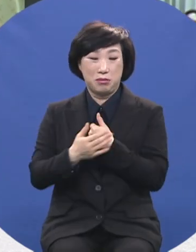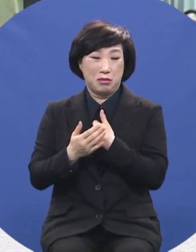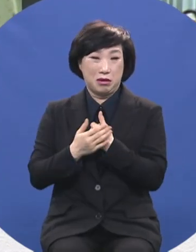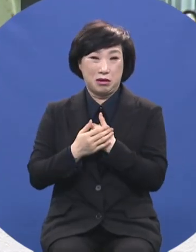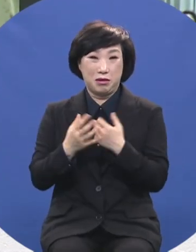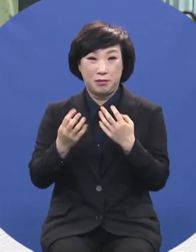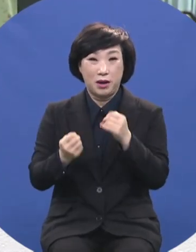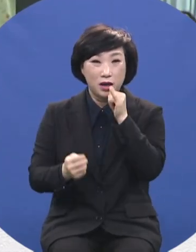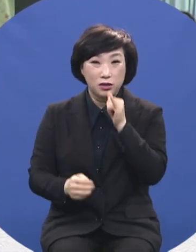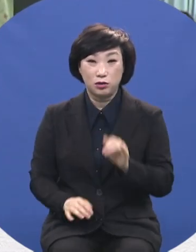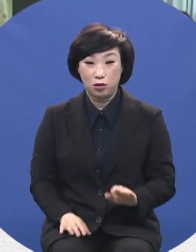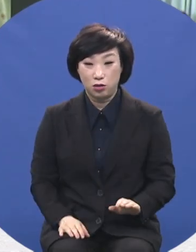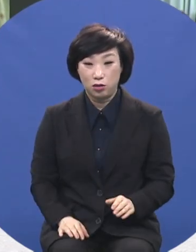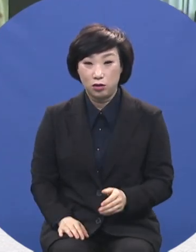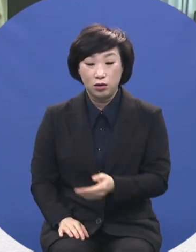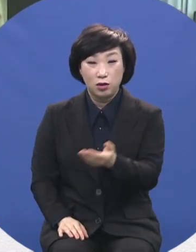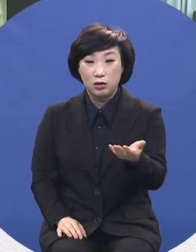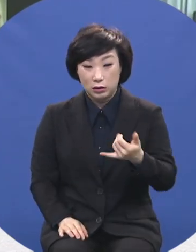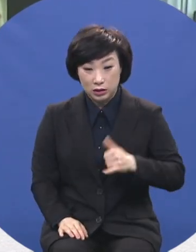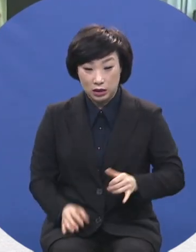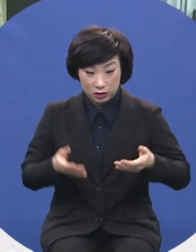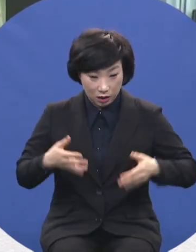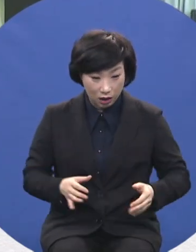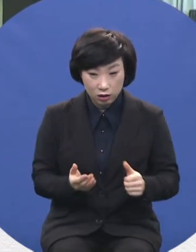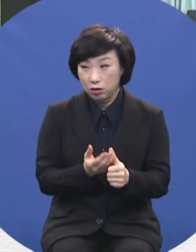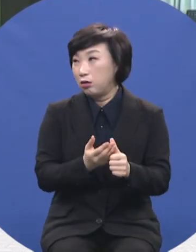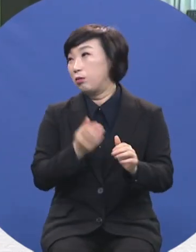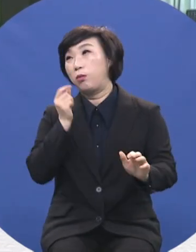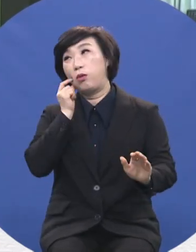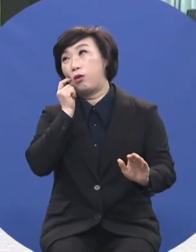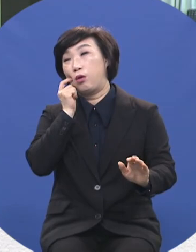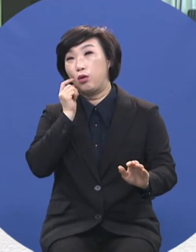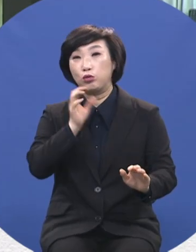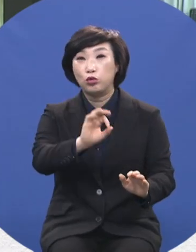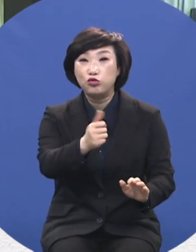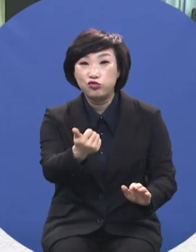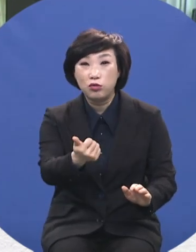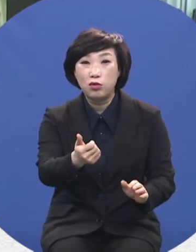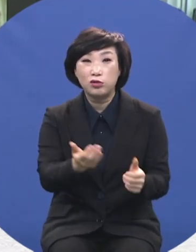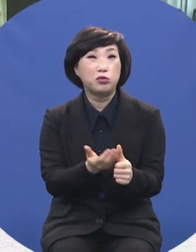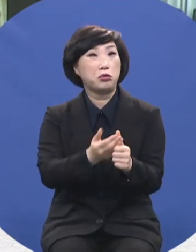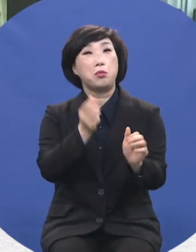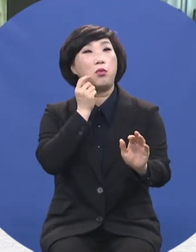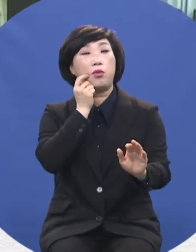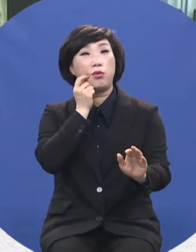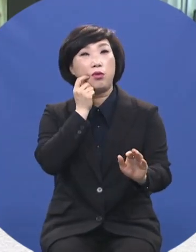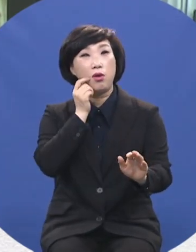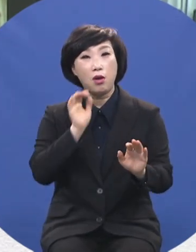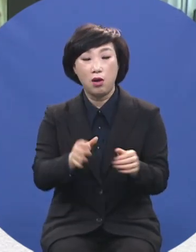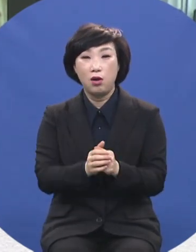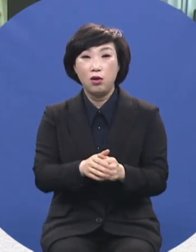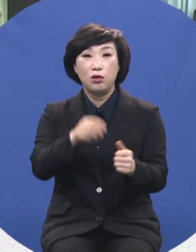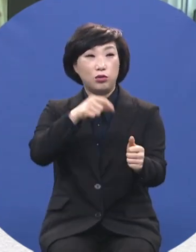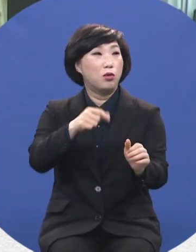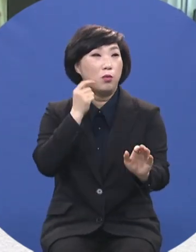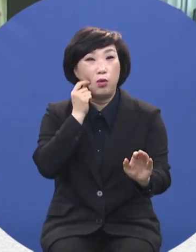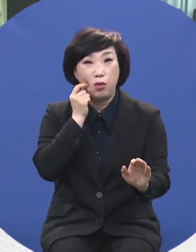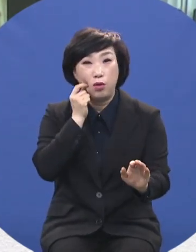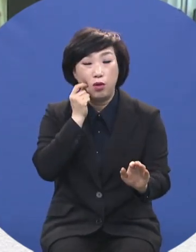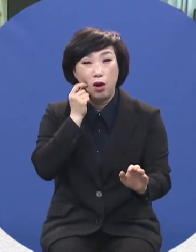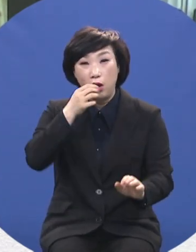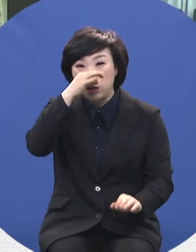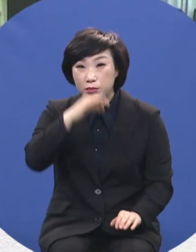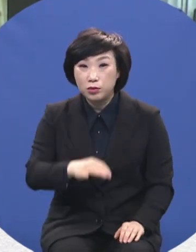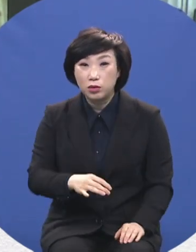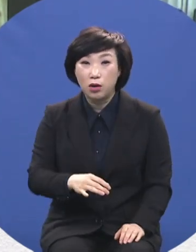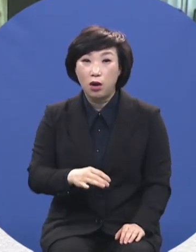자식을 낳으면 못 키워. 돈 없어서 못 키워. 교육 못 시켜.